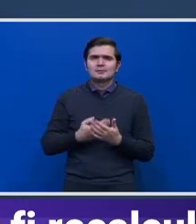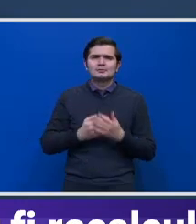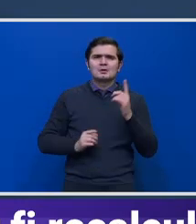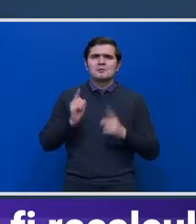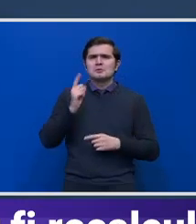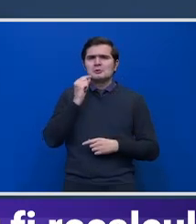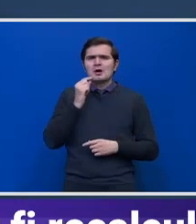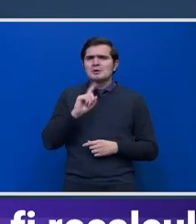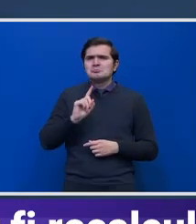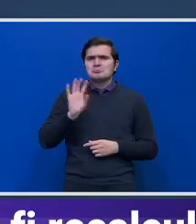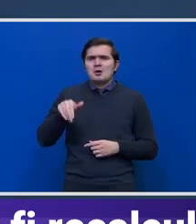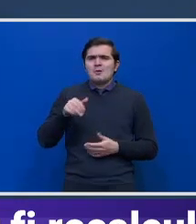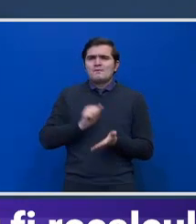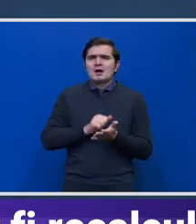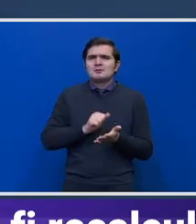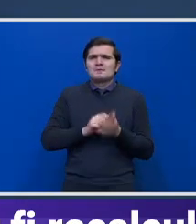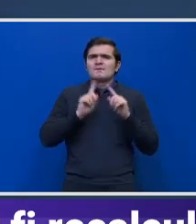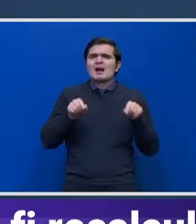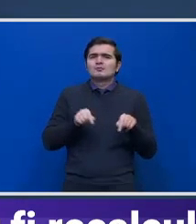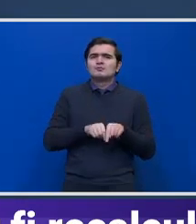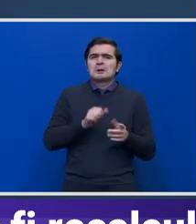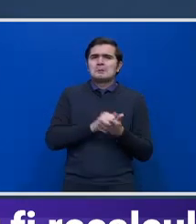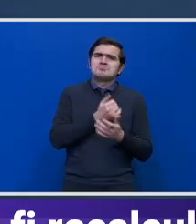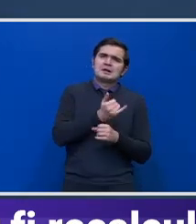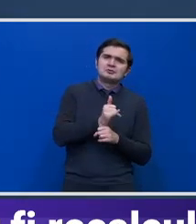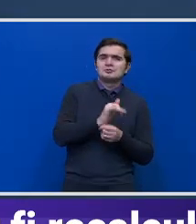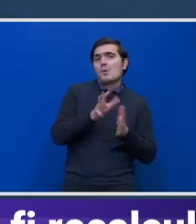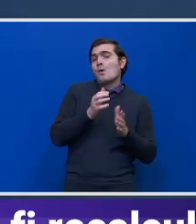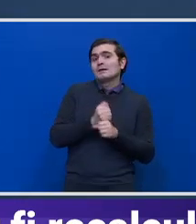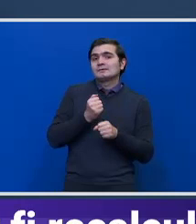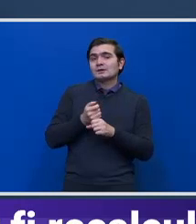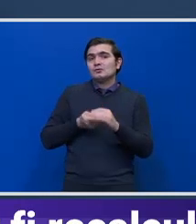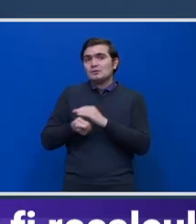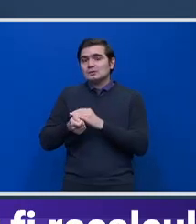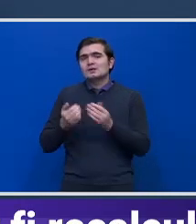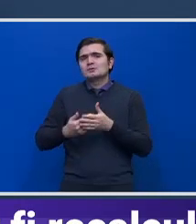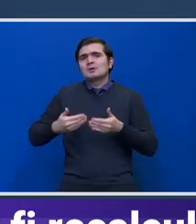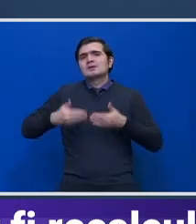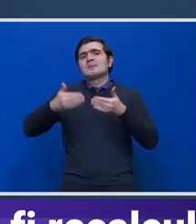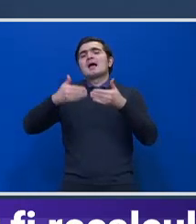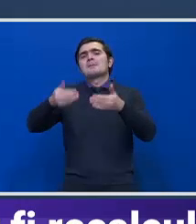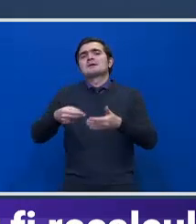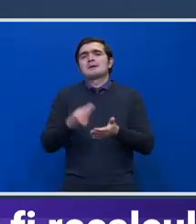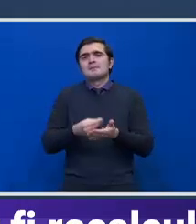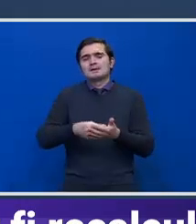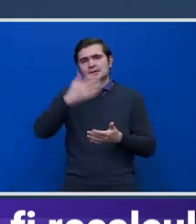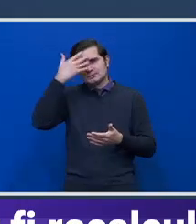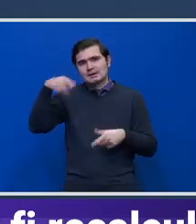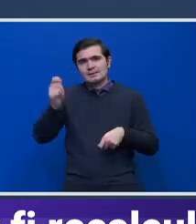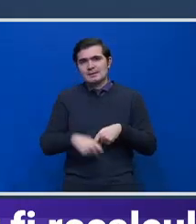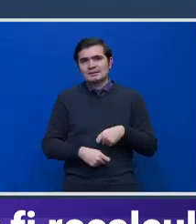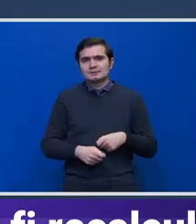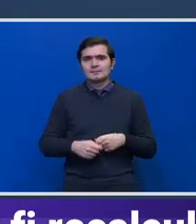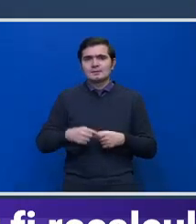nu au o factură emisă în mod eronat, totuși ar putea să conteste și astfel să amâne plata și să scape de acele penalități. Procedura